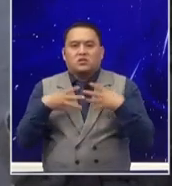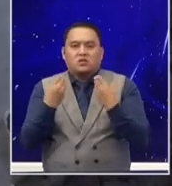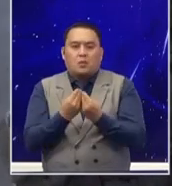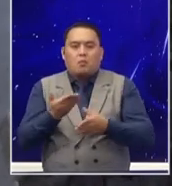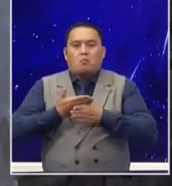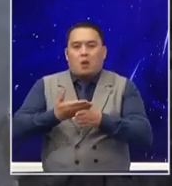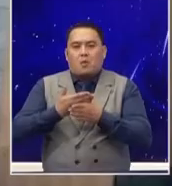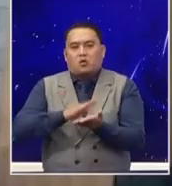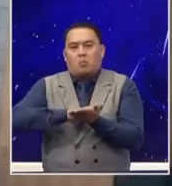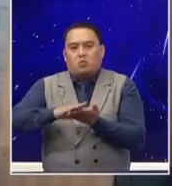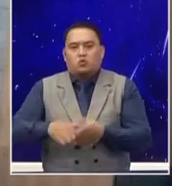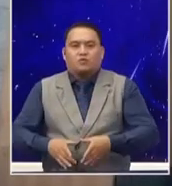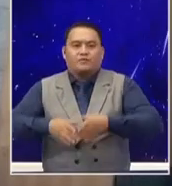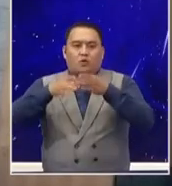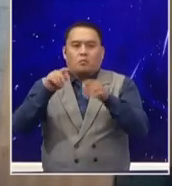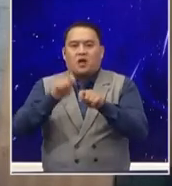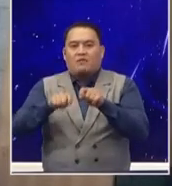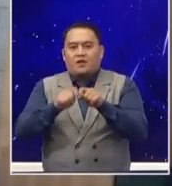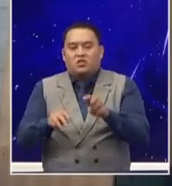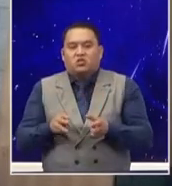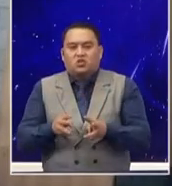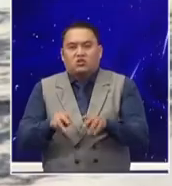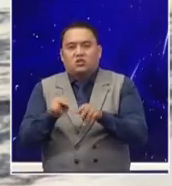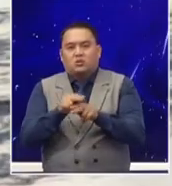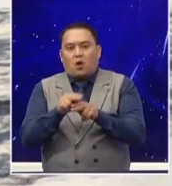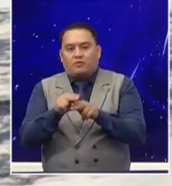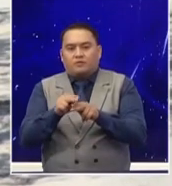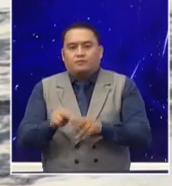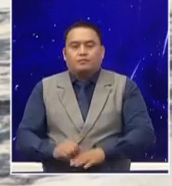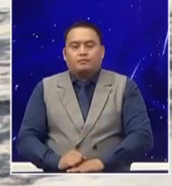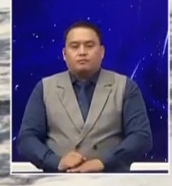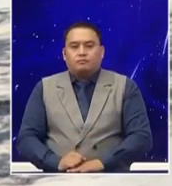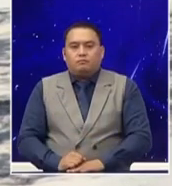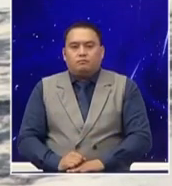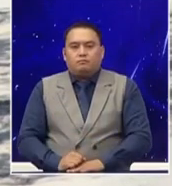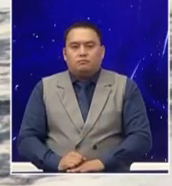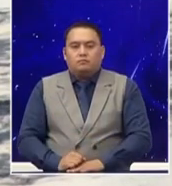и помогает им прочистить дымоходы и проверить исправность печей.